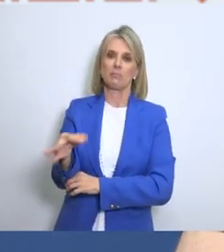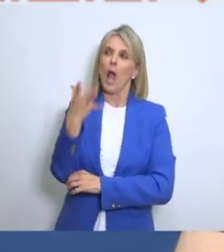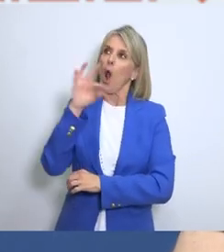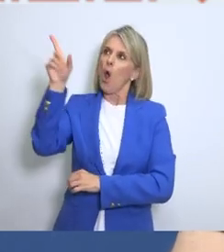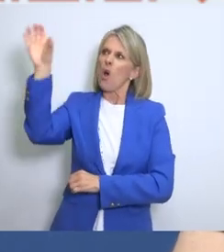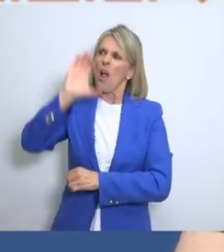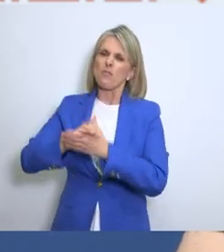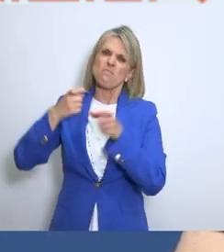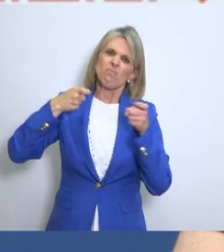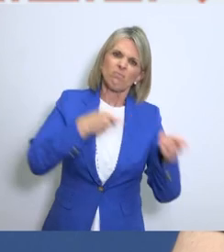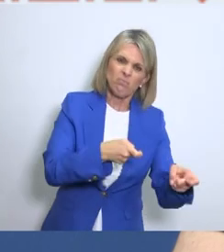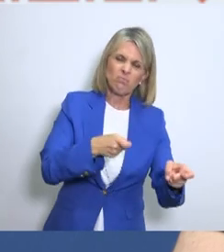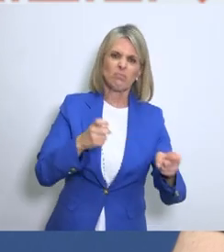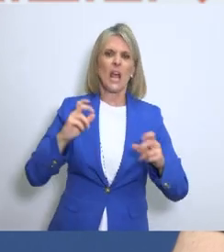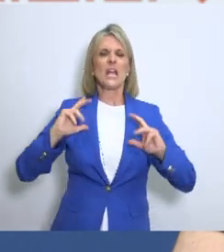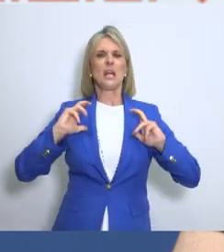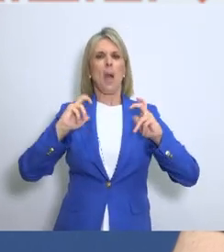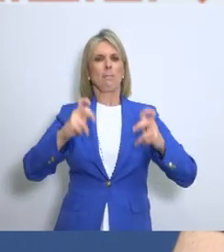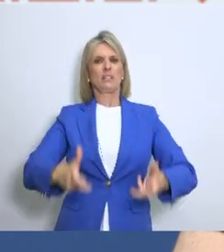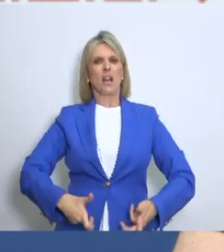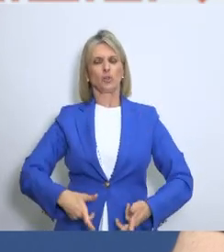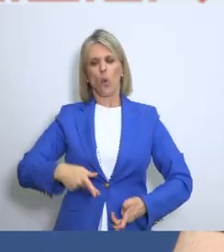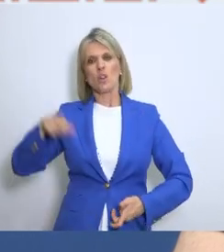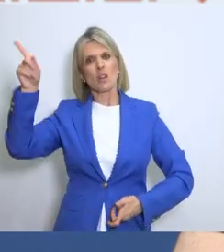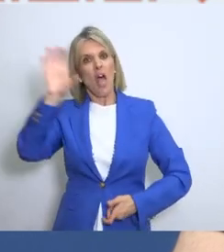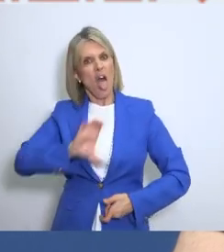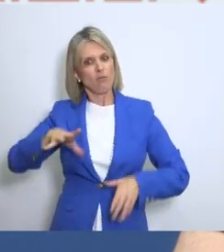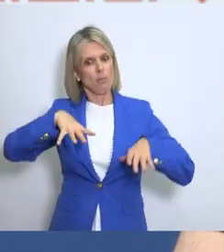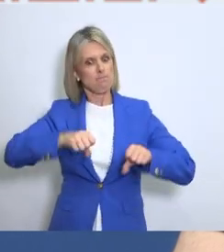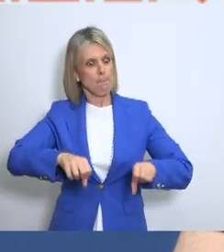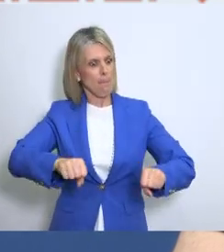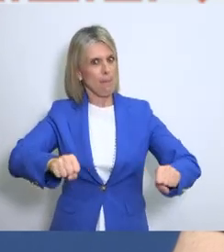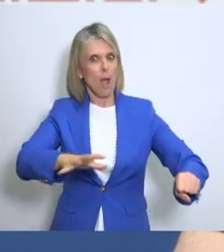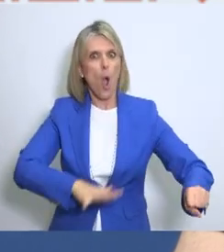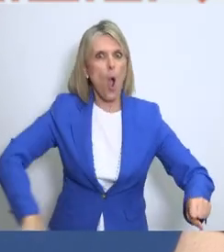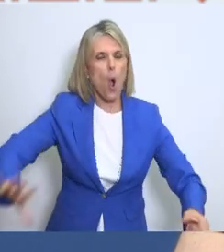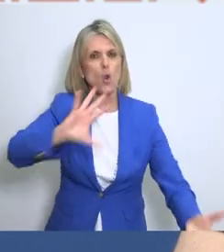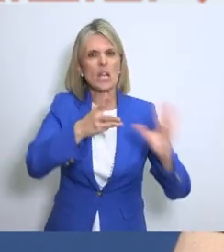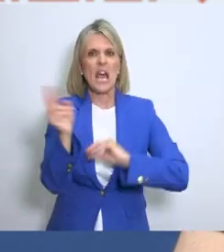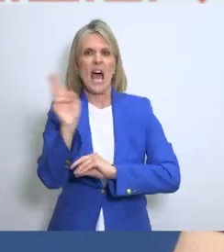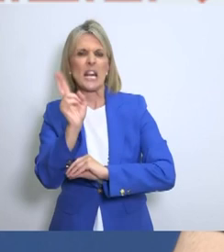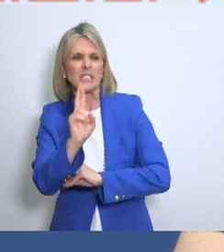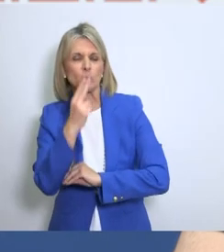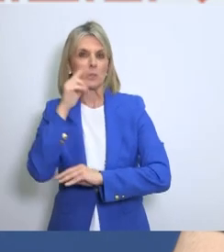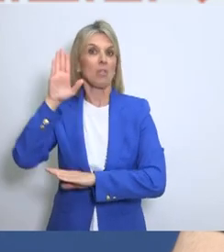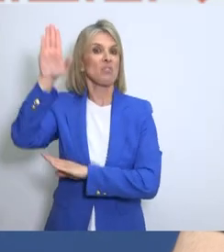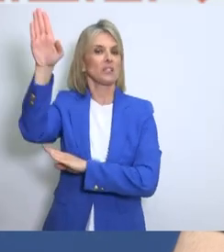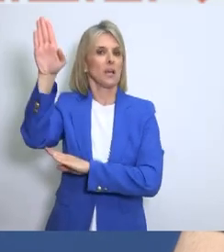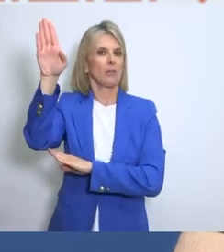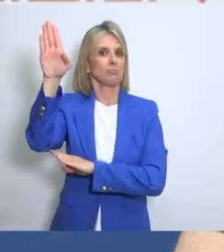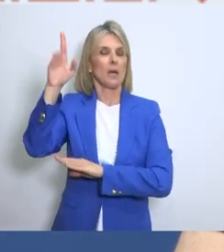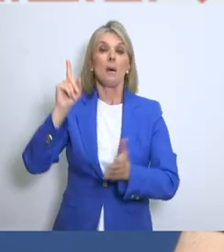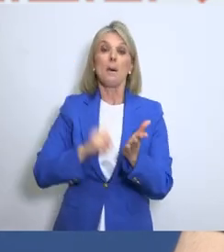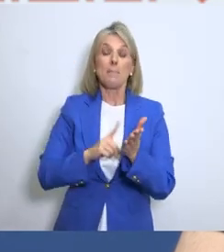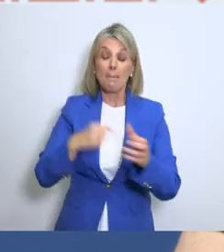Ένωση, των καπιταλιστών και υπεριαλιστών, του πολέμου, της καταστολής, του ρατσισμού και της ακροδεξιάς. Για να μπορούμε